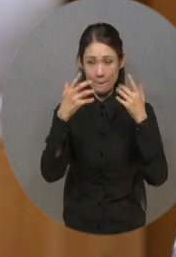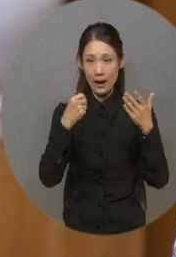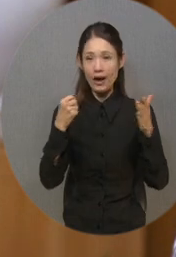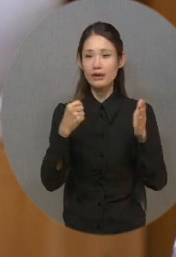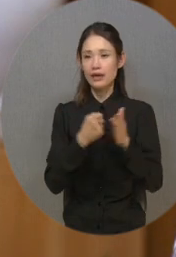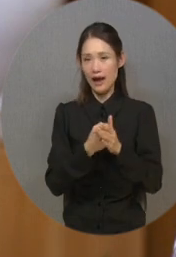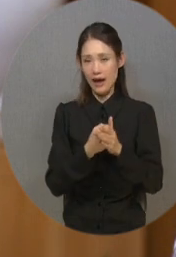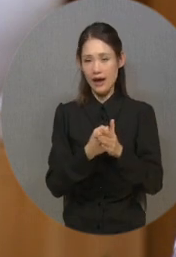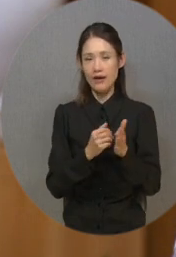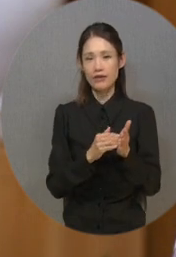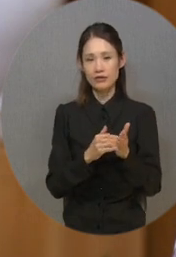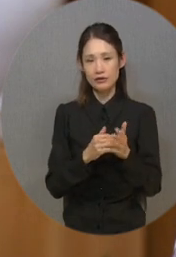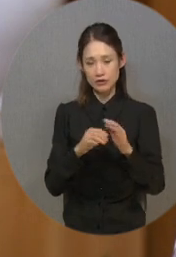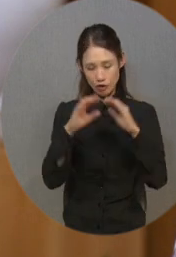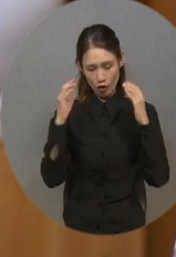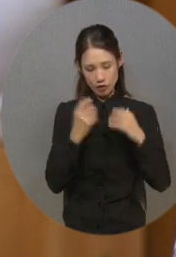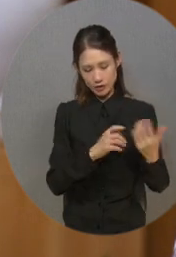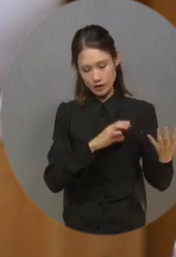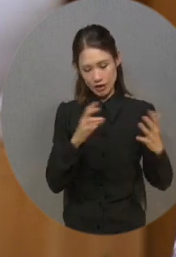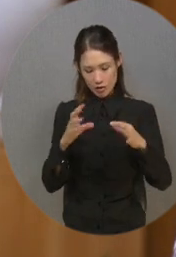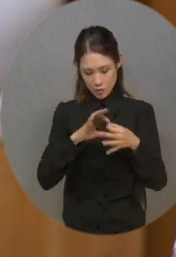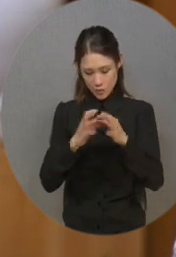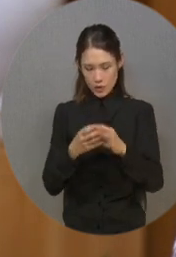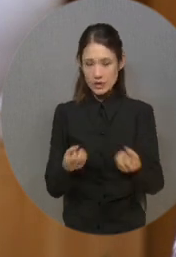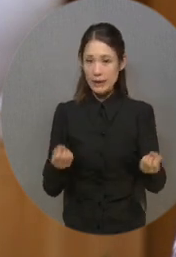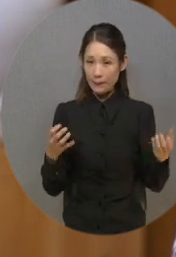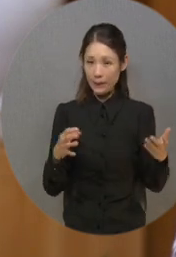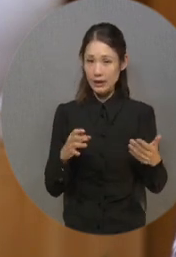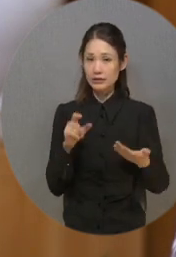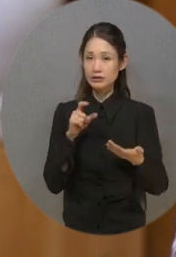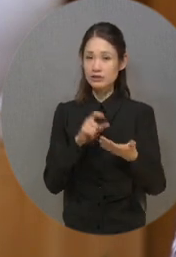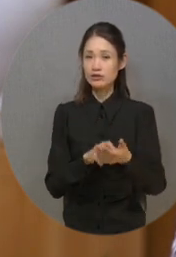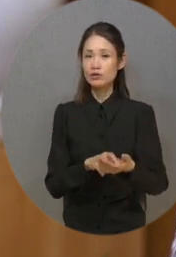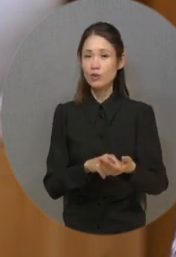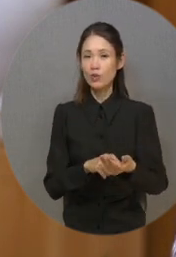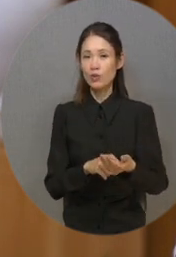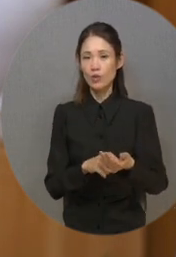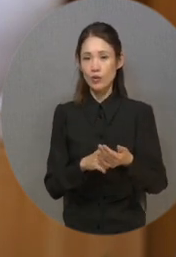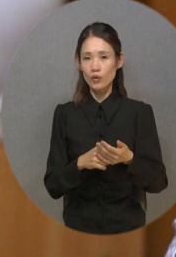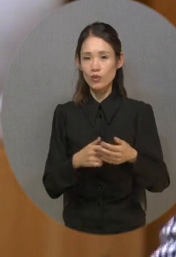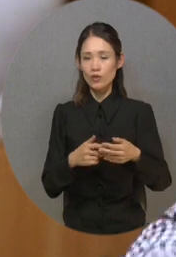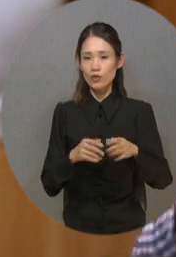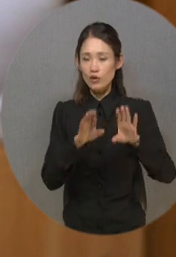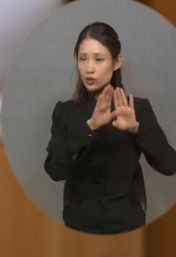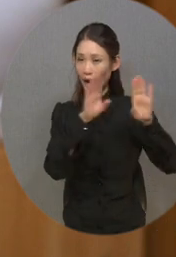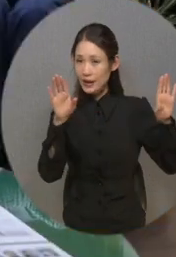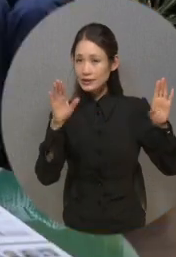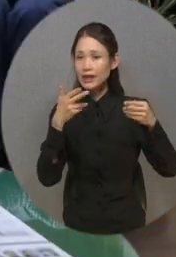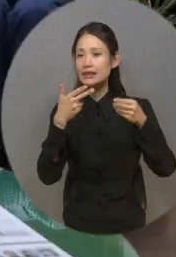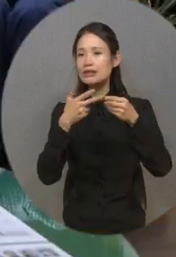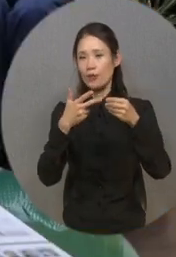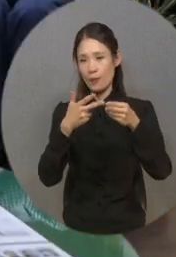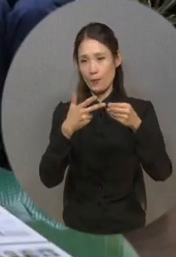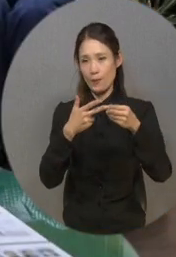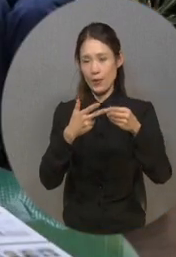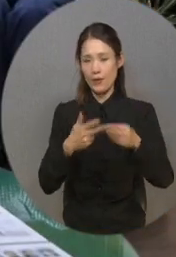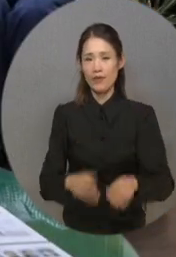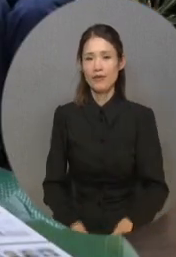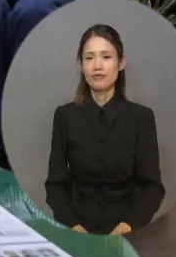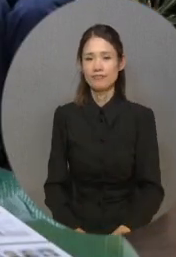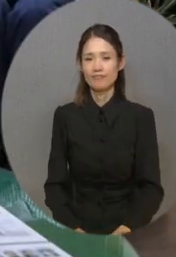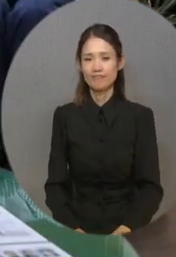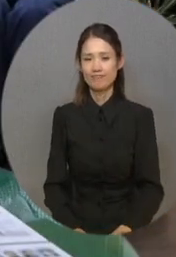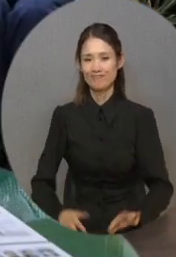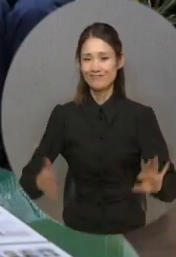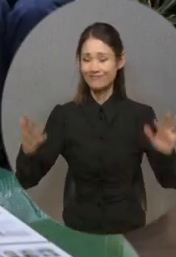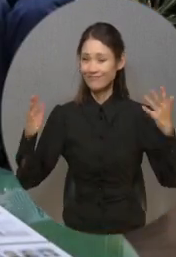세계에서 올림픽, 월드컵 등록 엑스포를 개최한 7번째 국가가 됩니다. 이럴 때는 대단하군요.